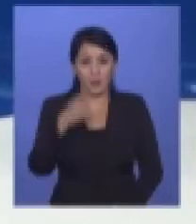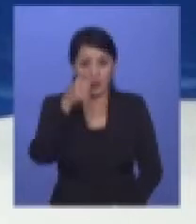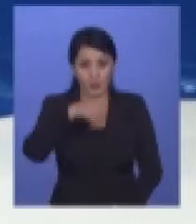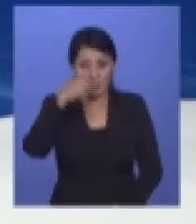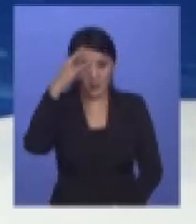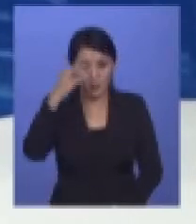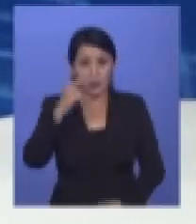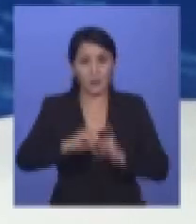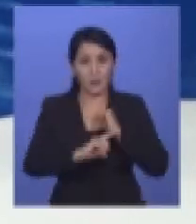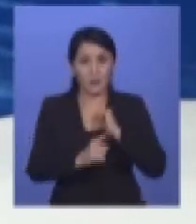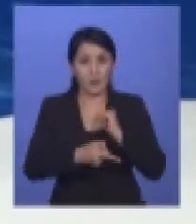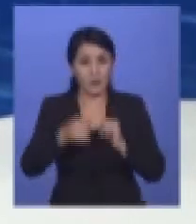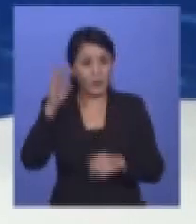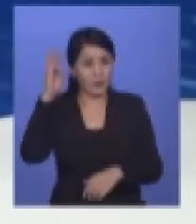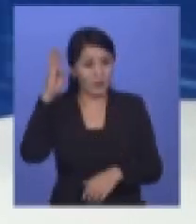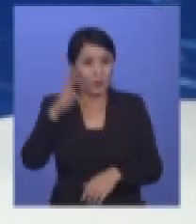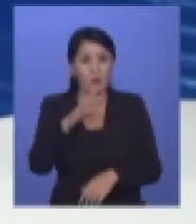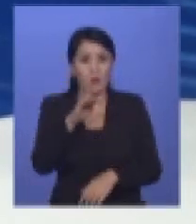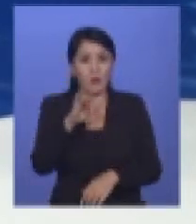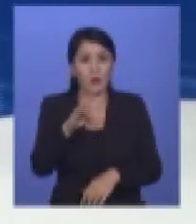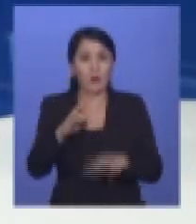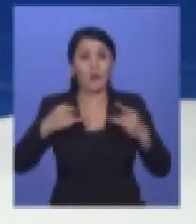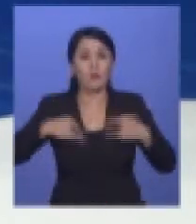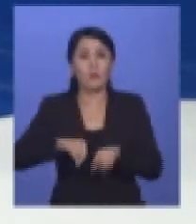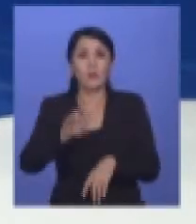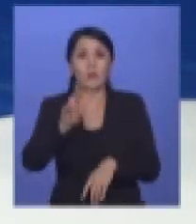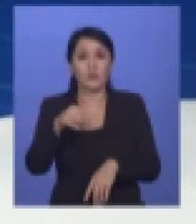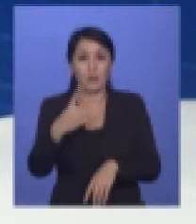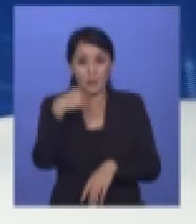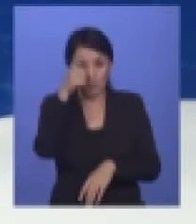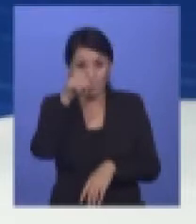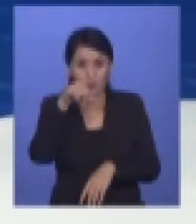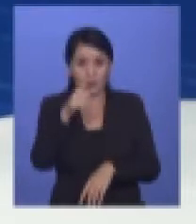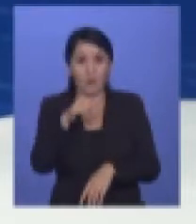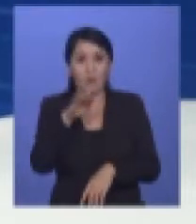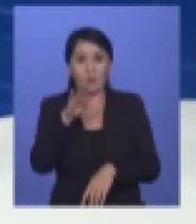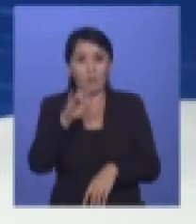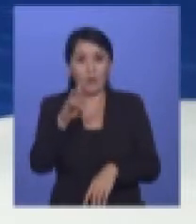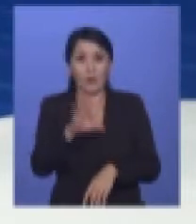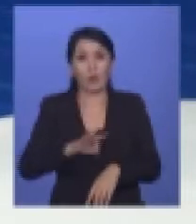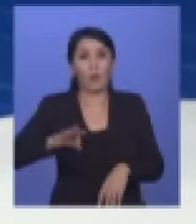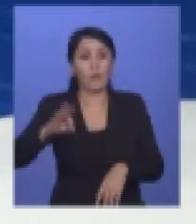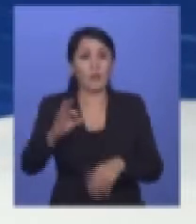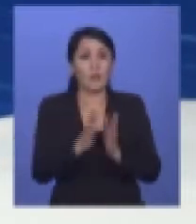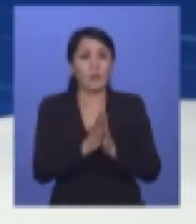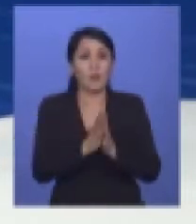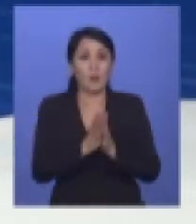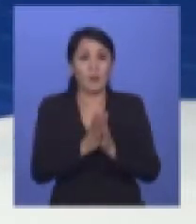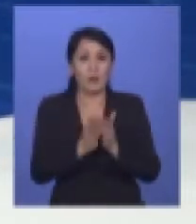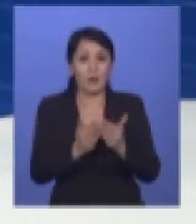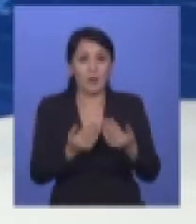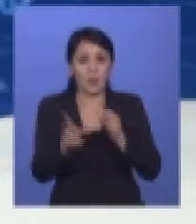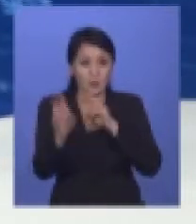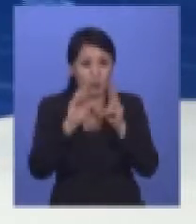Быйыл Қазақтың соңғы ханы Кенесары Қасымұлының туғанына 220 жыл толып отыр. Осыған орай Сәбит Мұқанов атындағы облыстық ғылыми